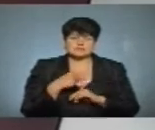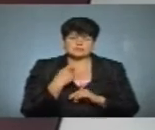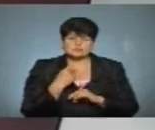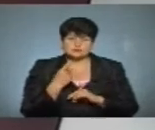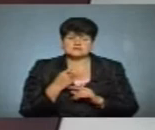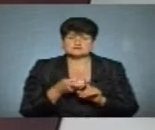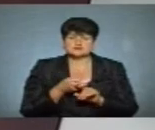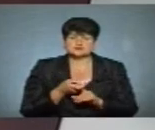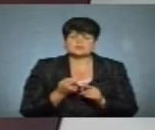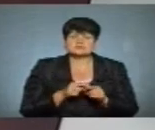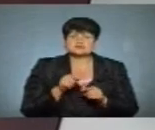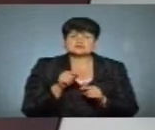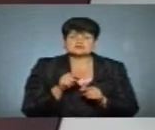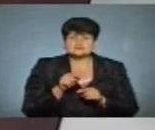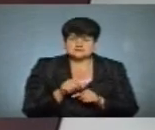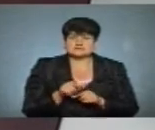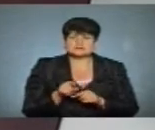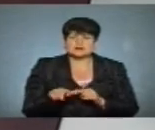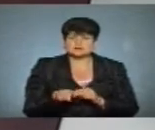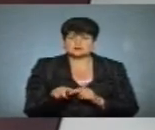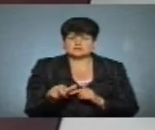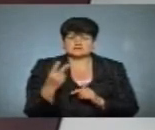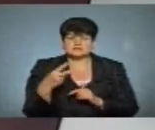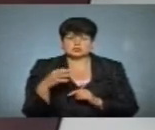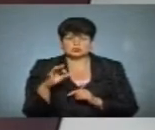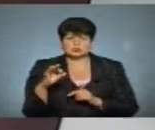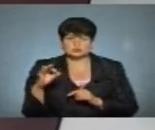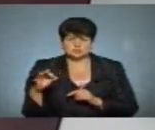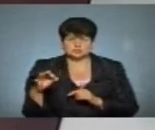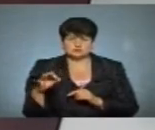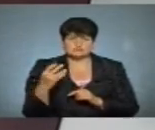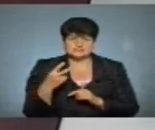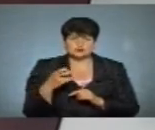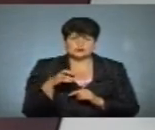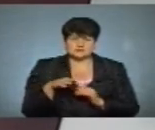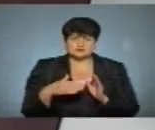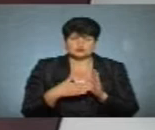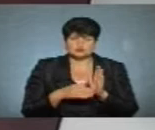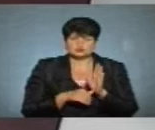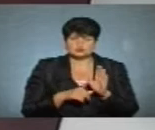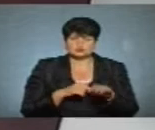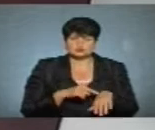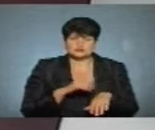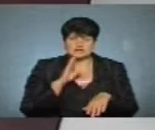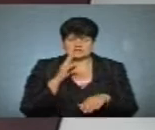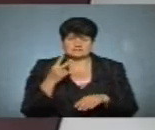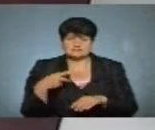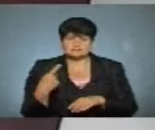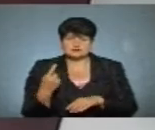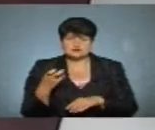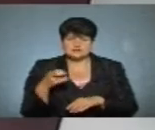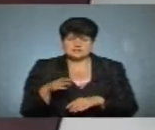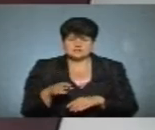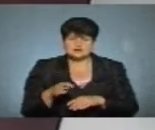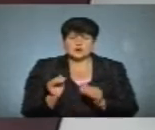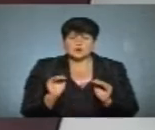словами, через це на цій ділянці дороги з 20:00 до 20 липня до 6 години ранку 21 липня